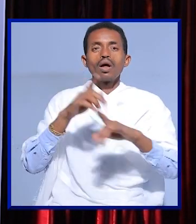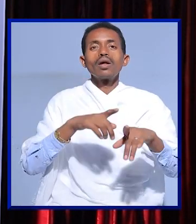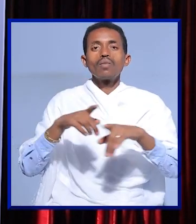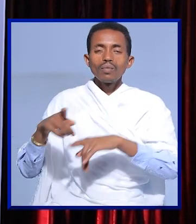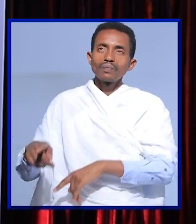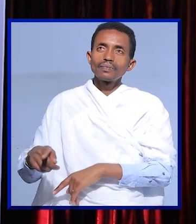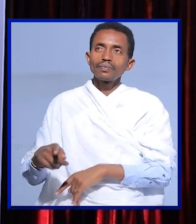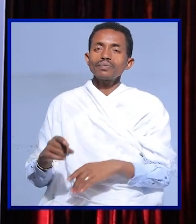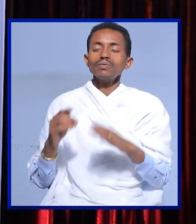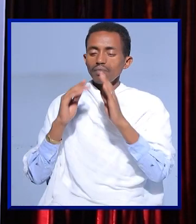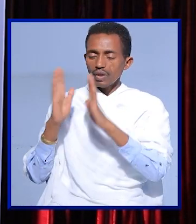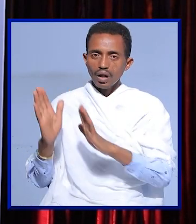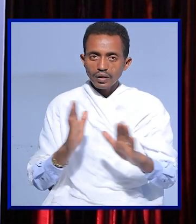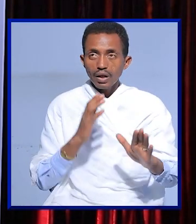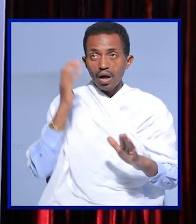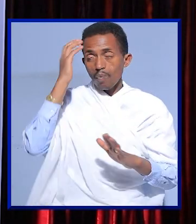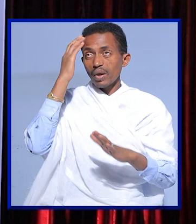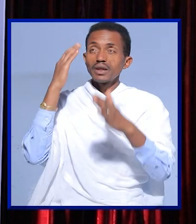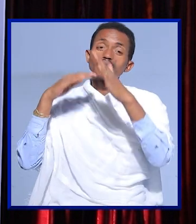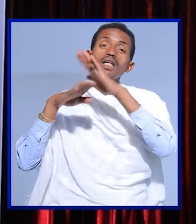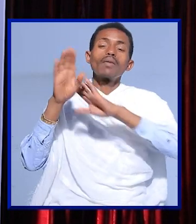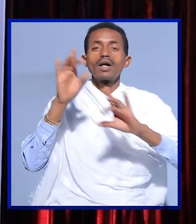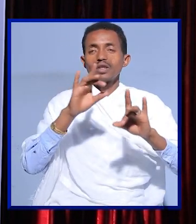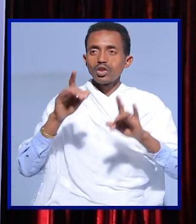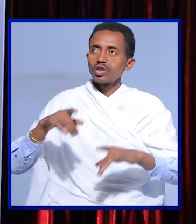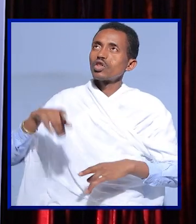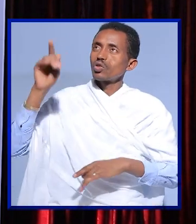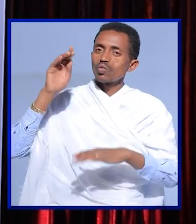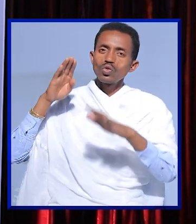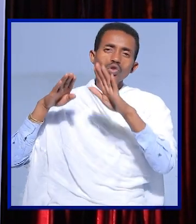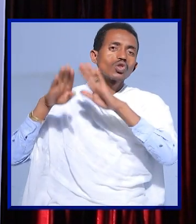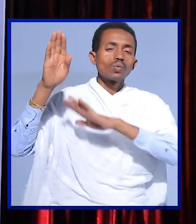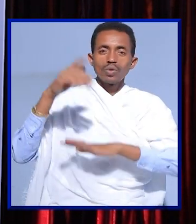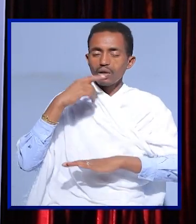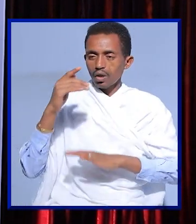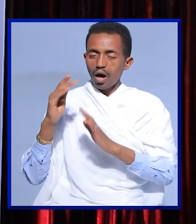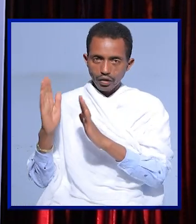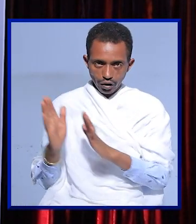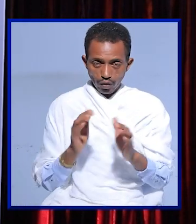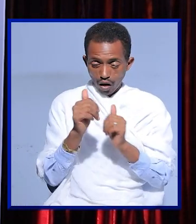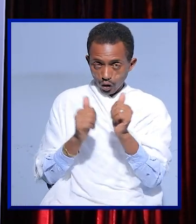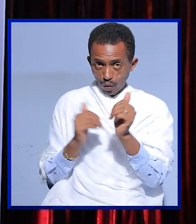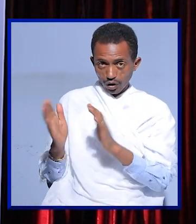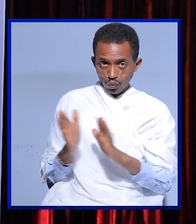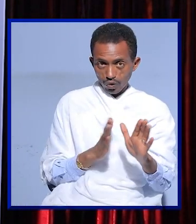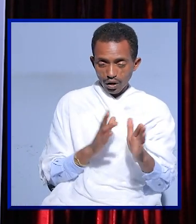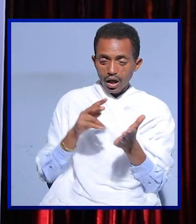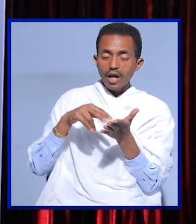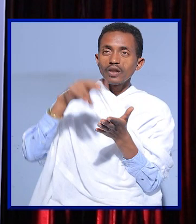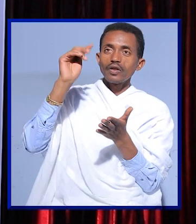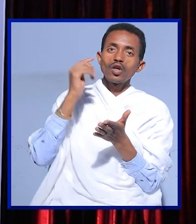ደግሞ የተዘጋጀልንን መንግሥት እንወርስ ዘንድ ሂዱ ግቡ ይለናል። አዘጋጅቶልናል። ሲያርግ